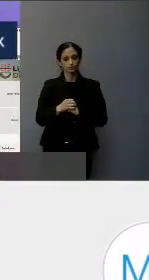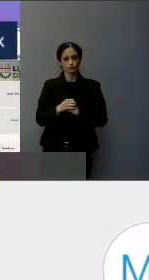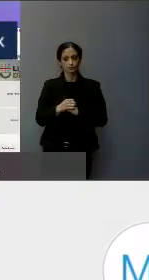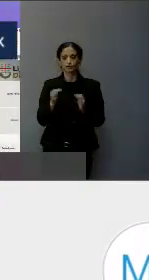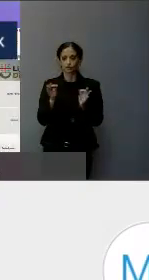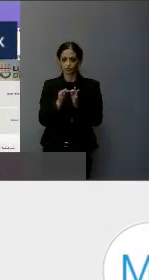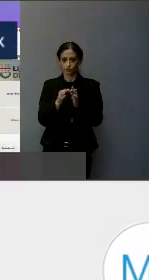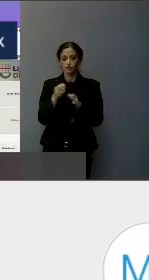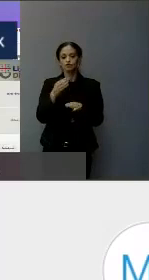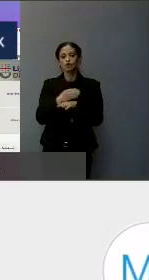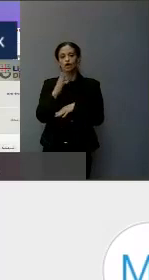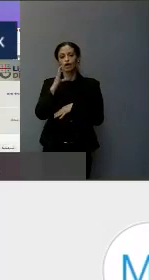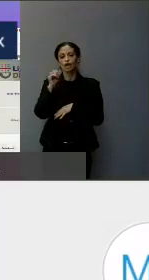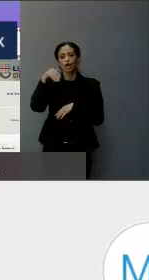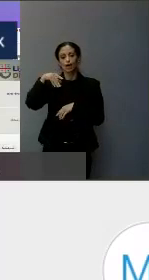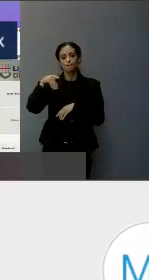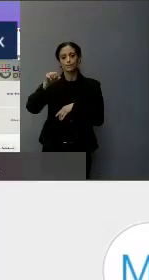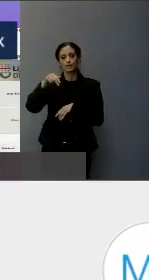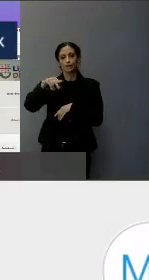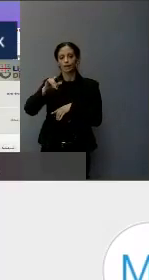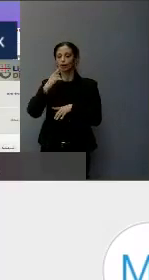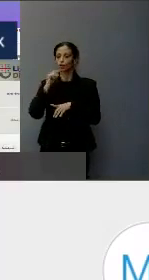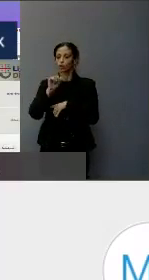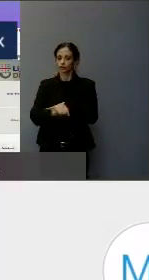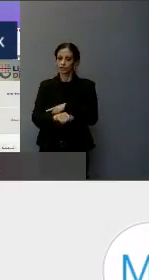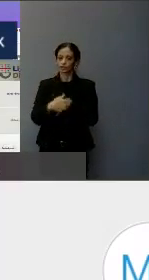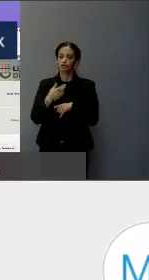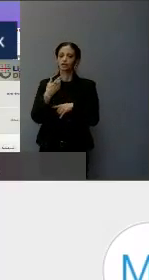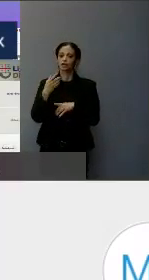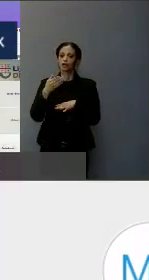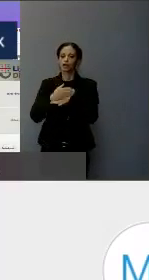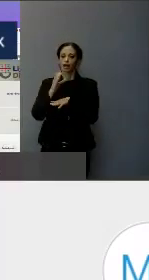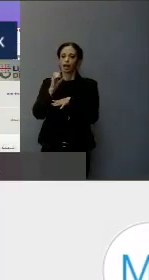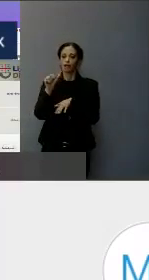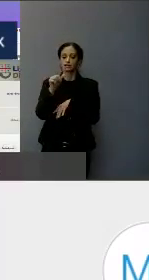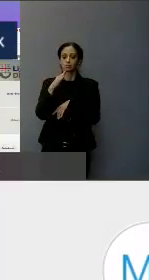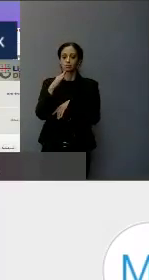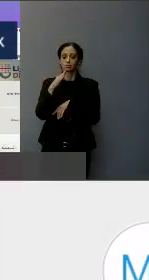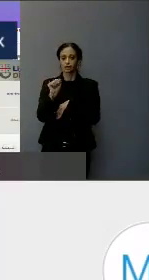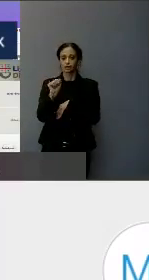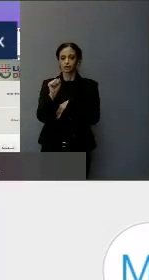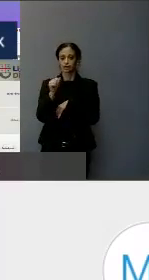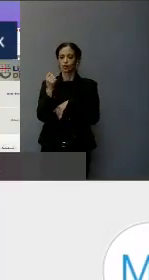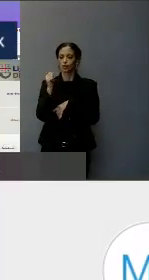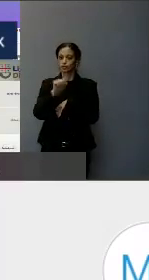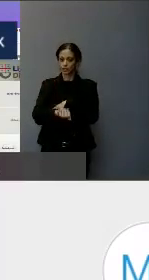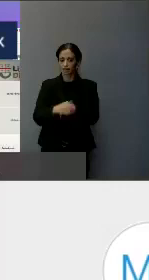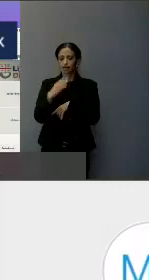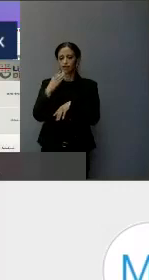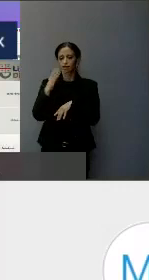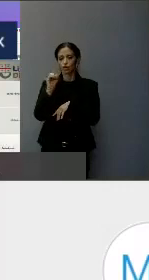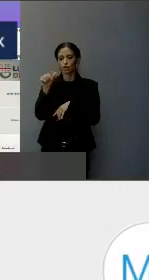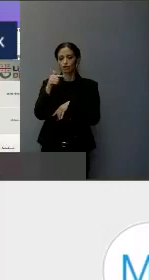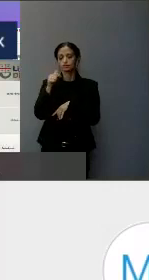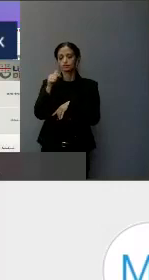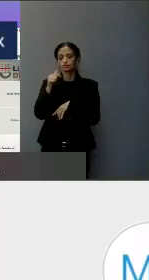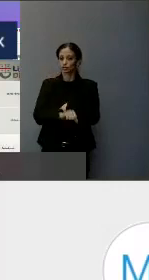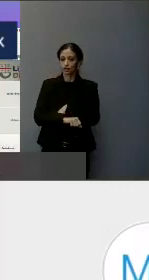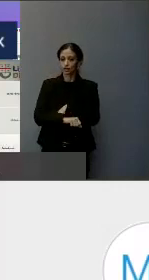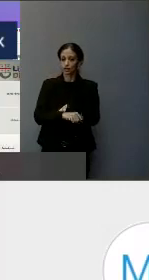si viene campane contrario consigliere cassibba trario consigliere pasta